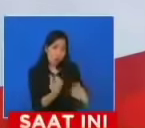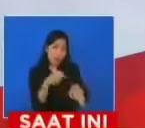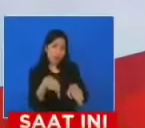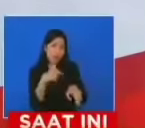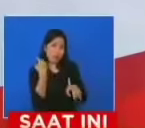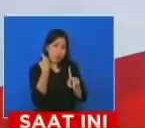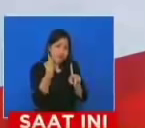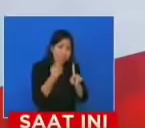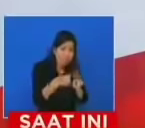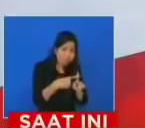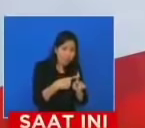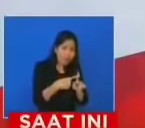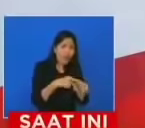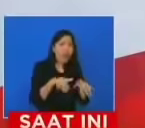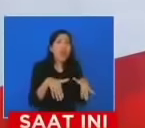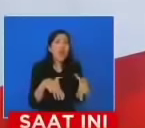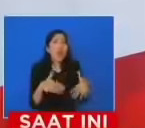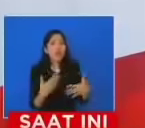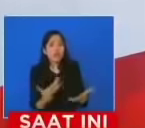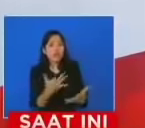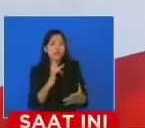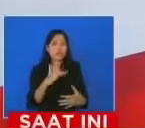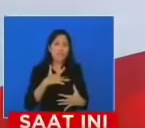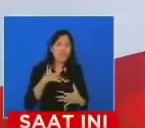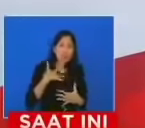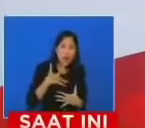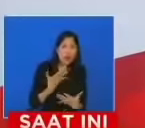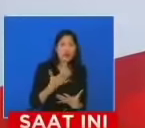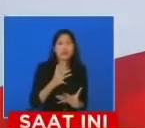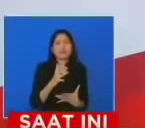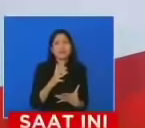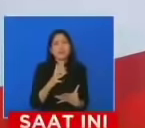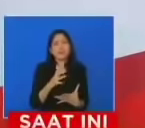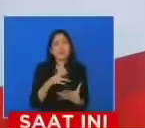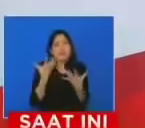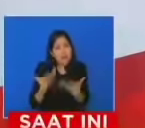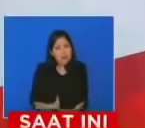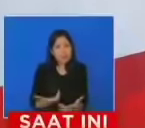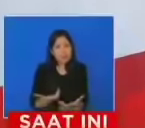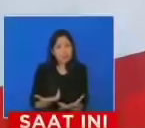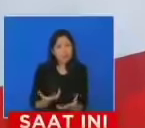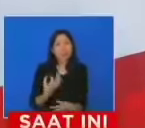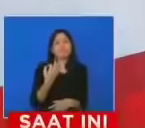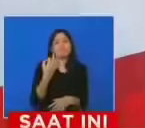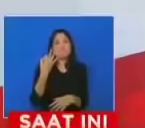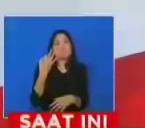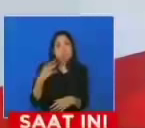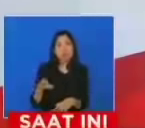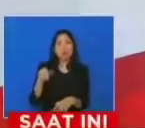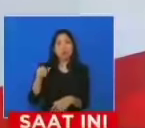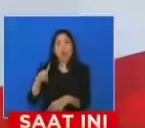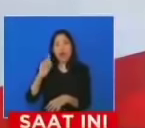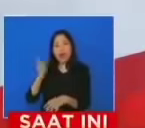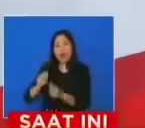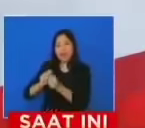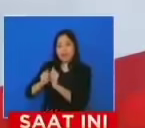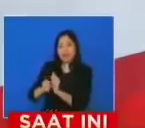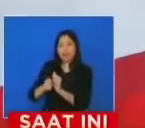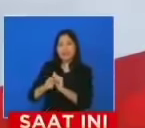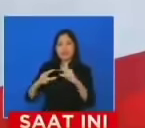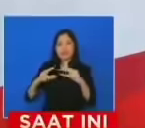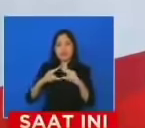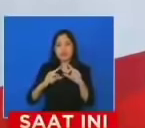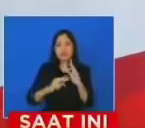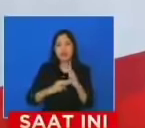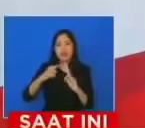positif atau keluhan klinis semakin memberat, baru kita laksanakan pemeriksaan antigen